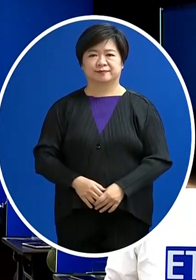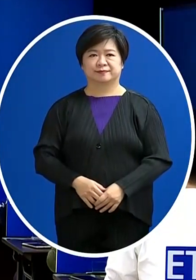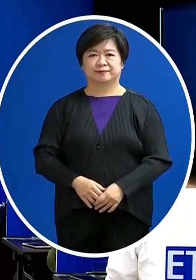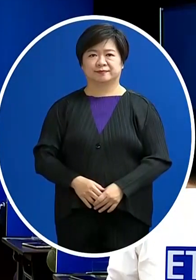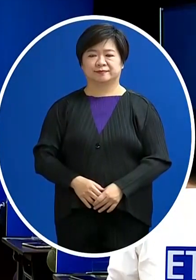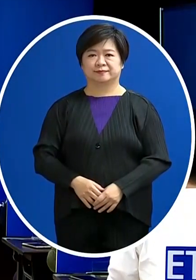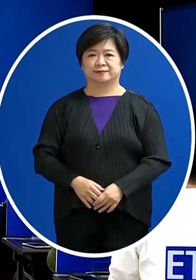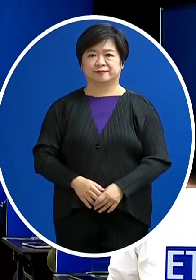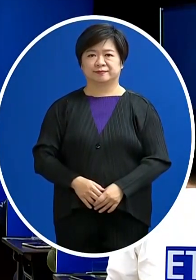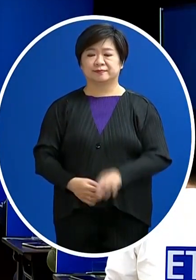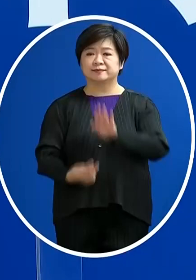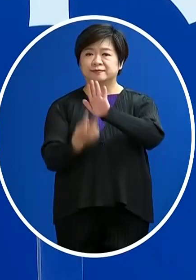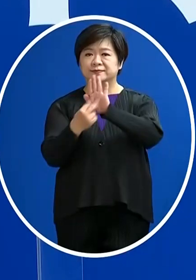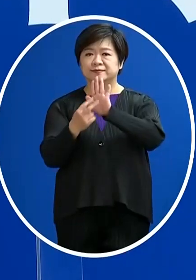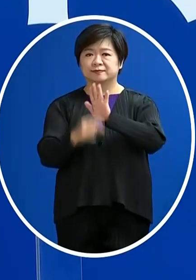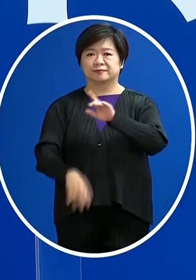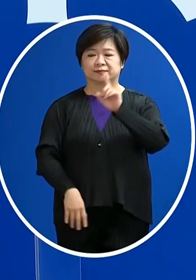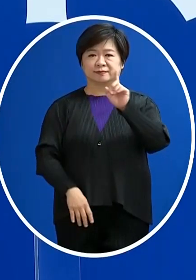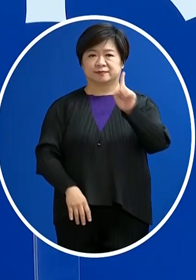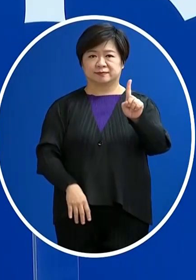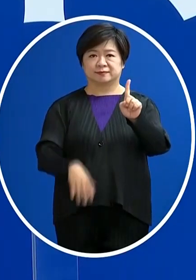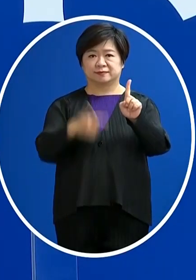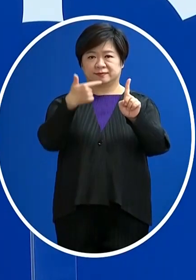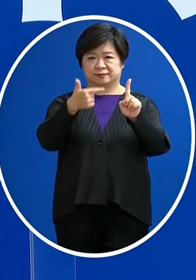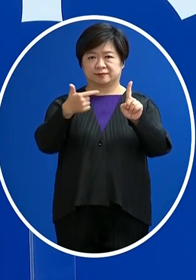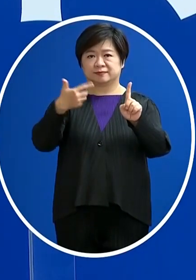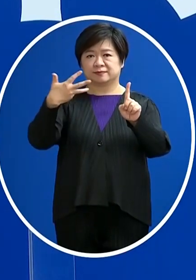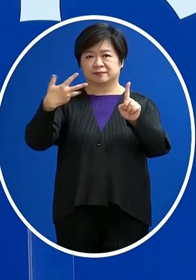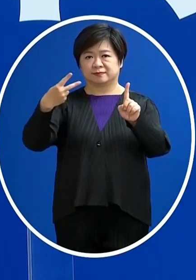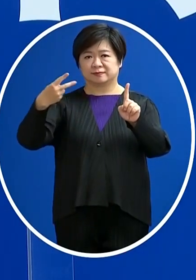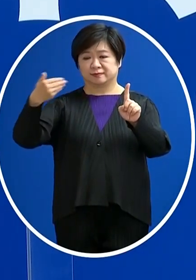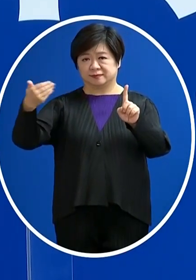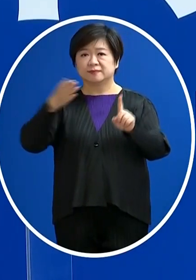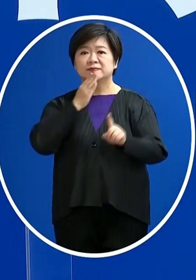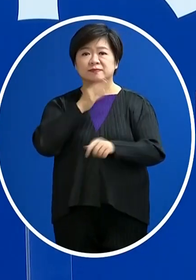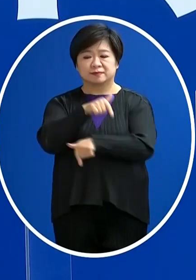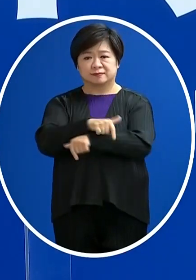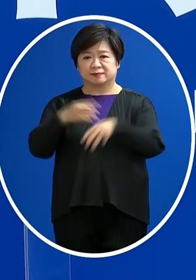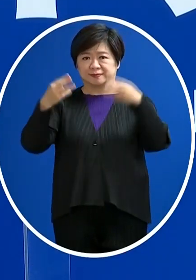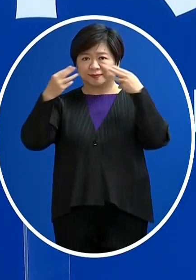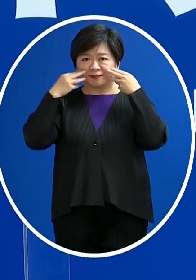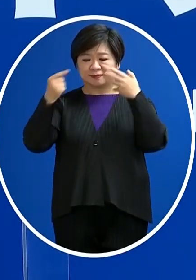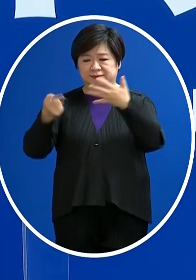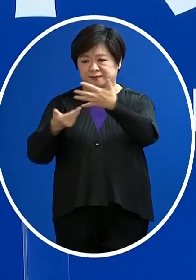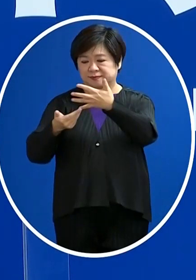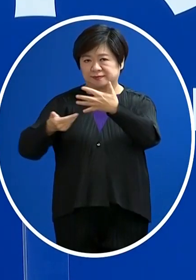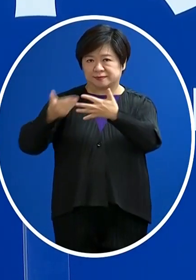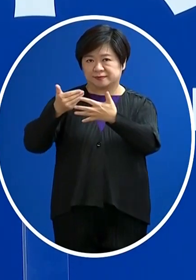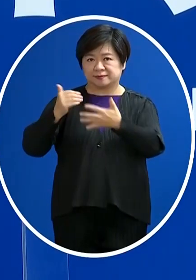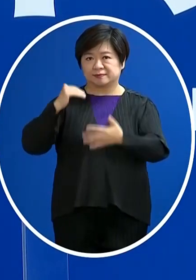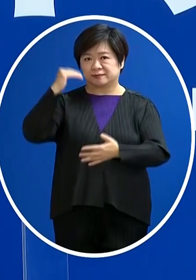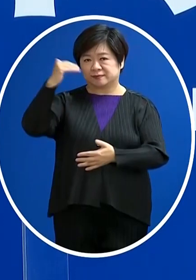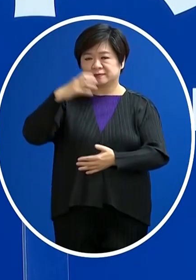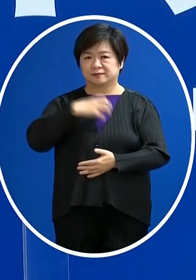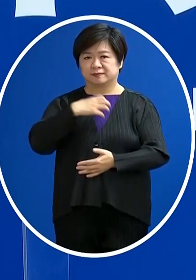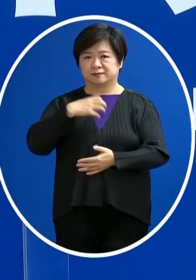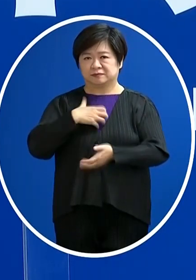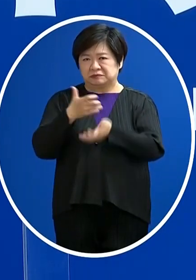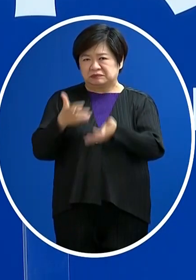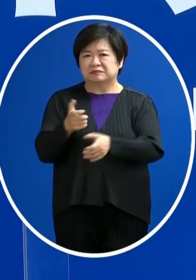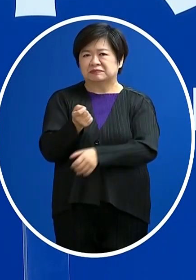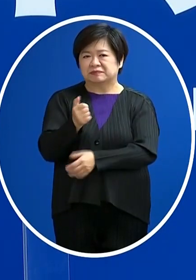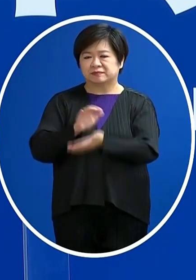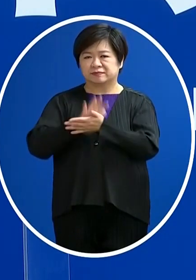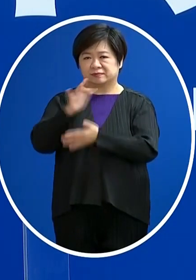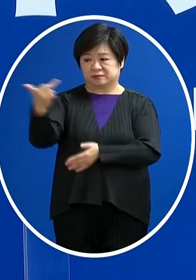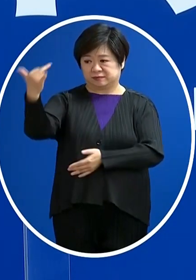确实这一位这个案16829哦，是我们等于把南非提升为这个重点高风险国家之